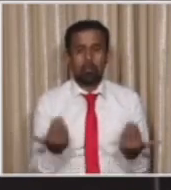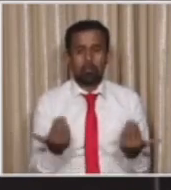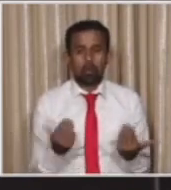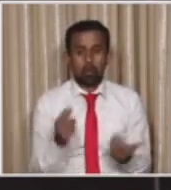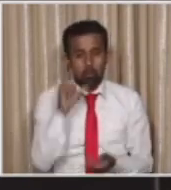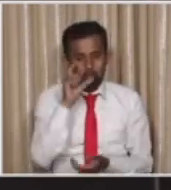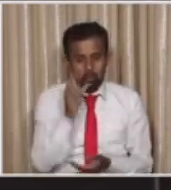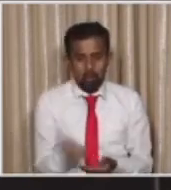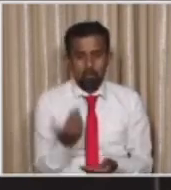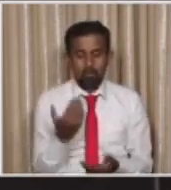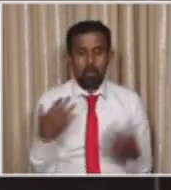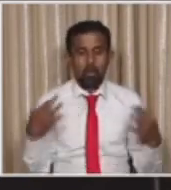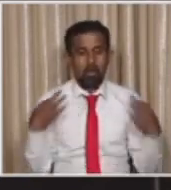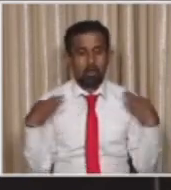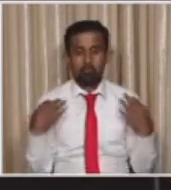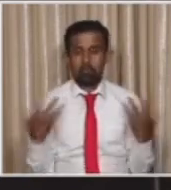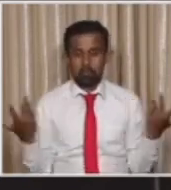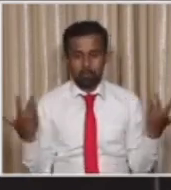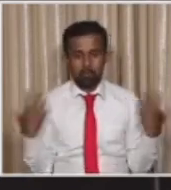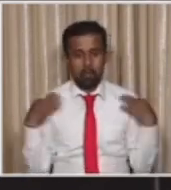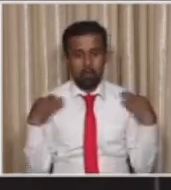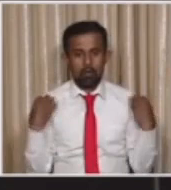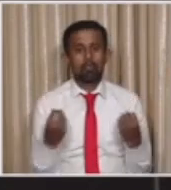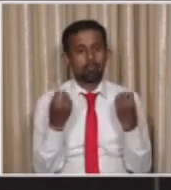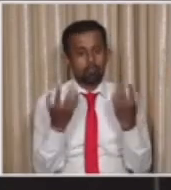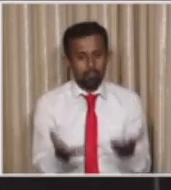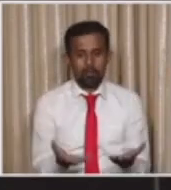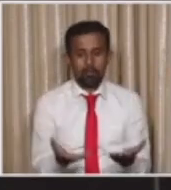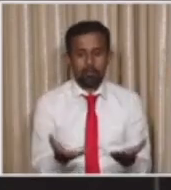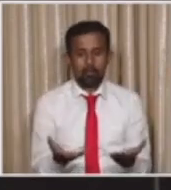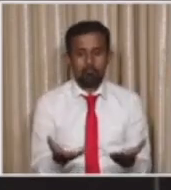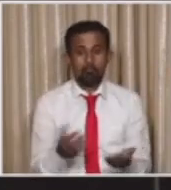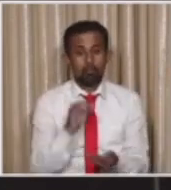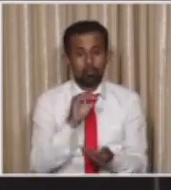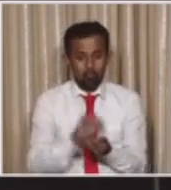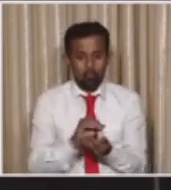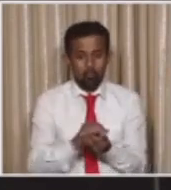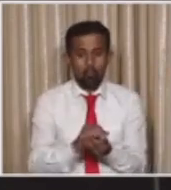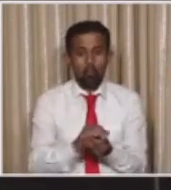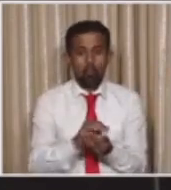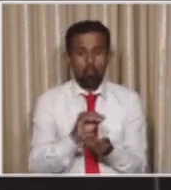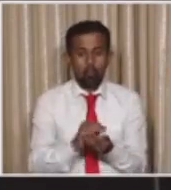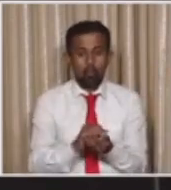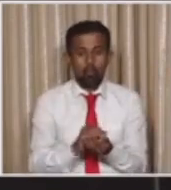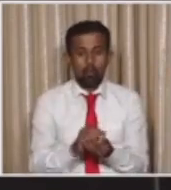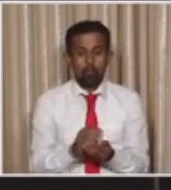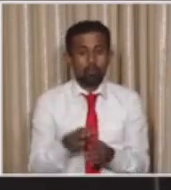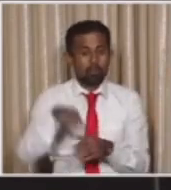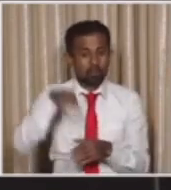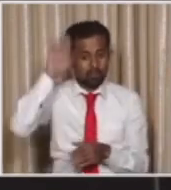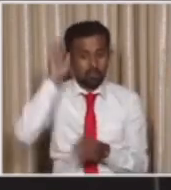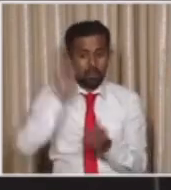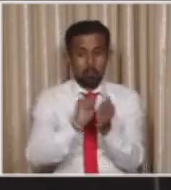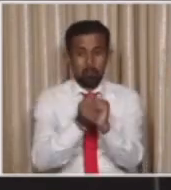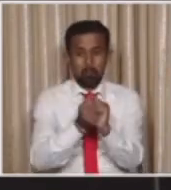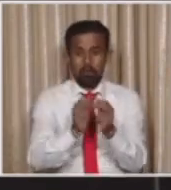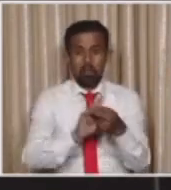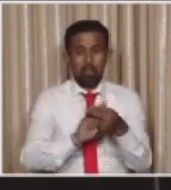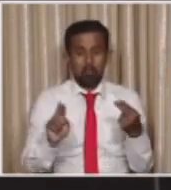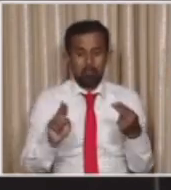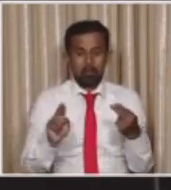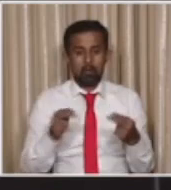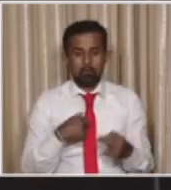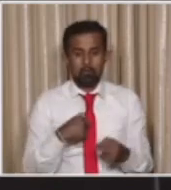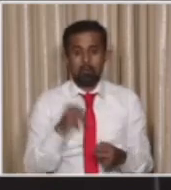අවධානය යොමු කරන්න උන්ට පහසුකම් නැත්නම් අපි පහසුකම් ලබා දෙන්නම්. ඒකද මේ අපේ උරුමයන් ආරක්ෂා කරගෙන අපේ ඉතිහාසය විකෘති කරන්න දෙන්න එපා කියලා